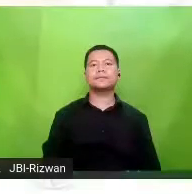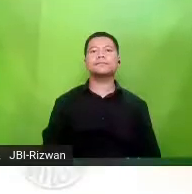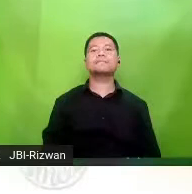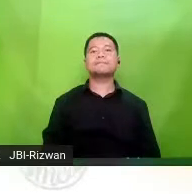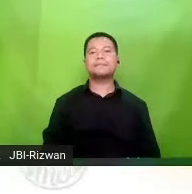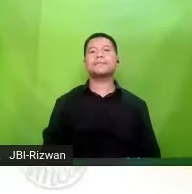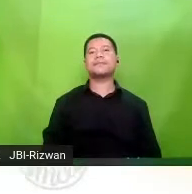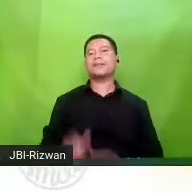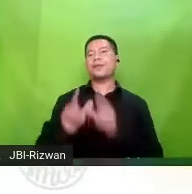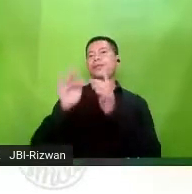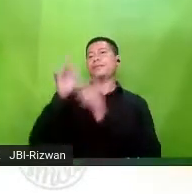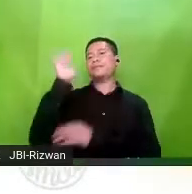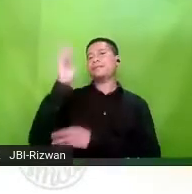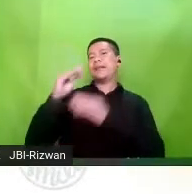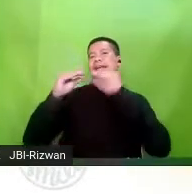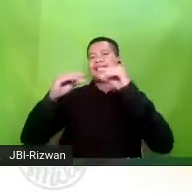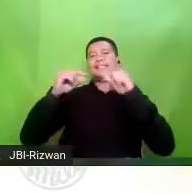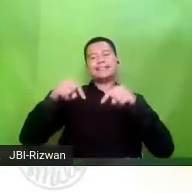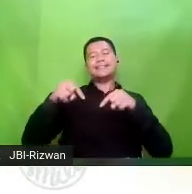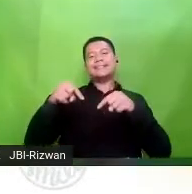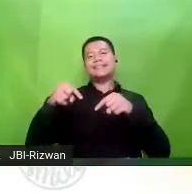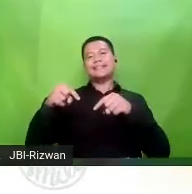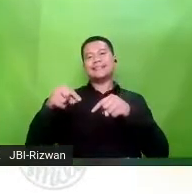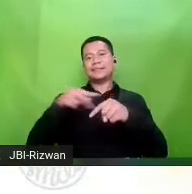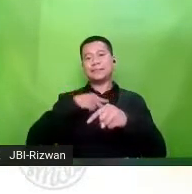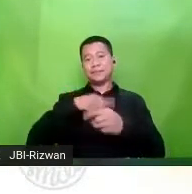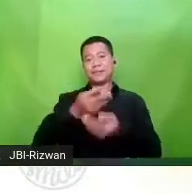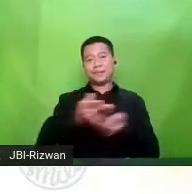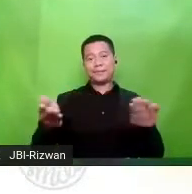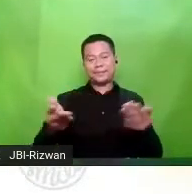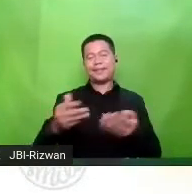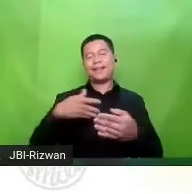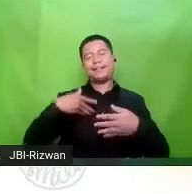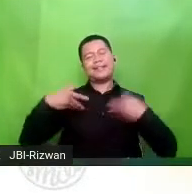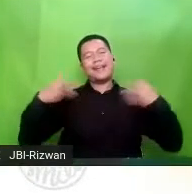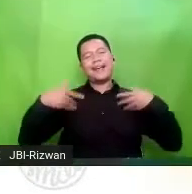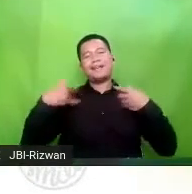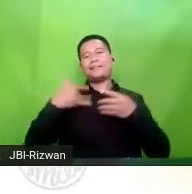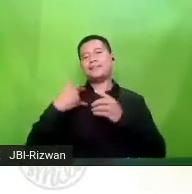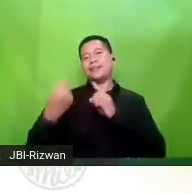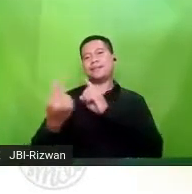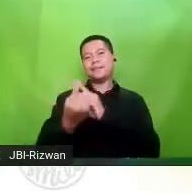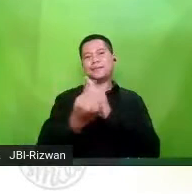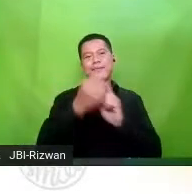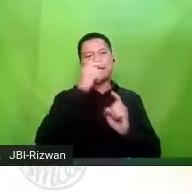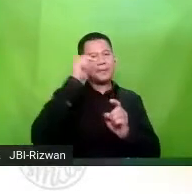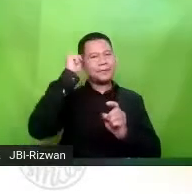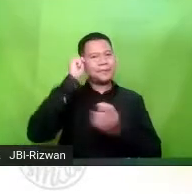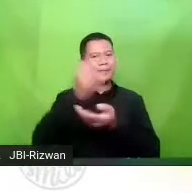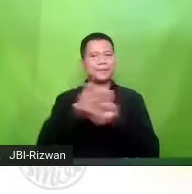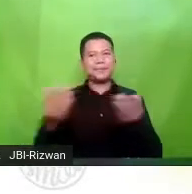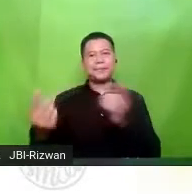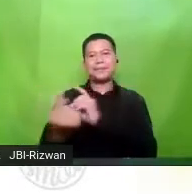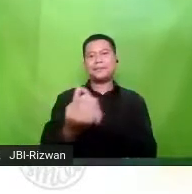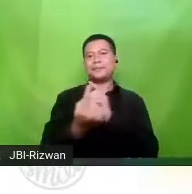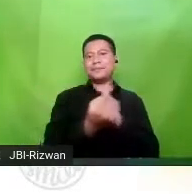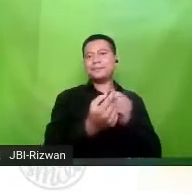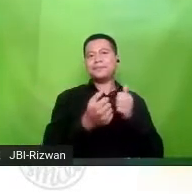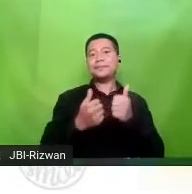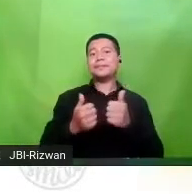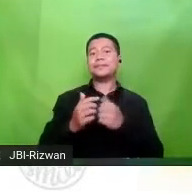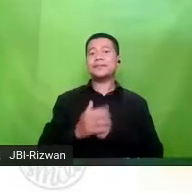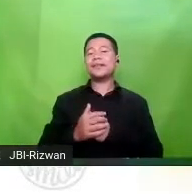ini. Senang sekali bisa bertemu dengan Bapak-Bapak dan Ibu-Ibu sekalian untuk selama